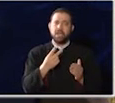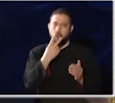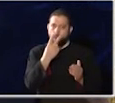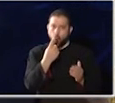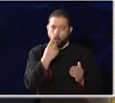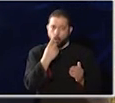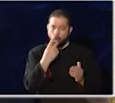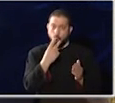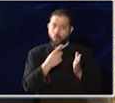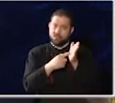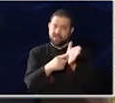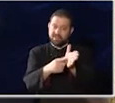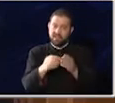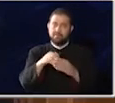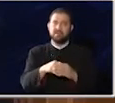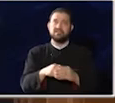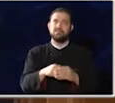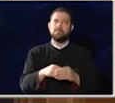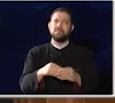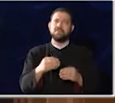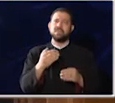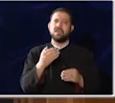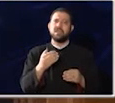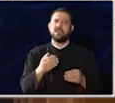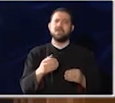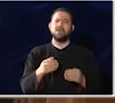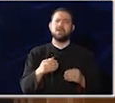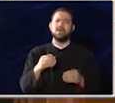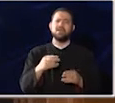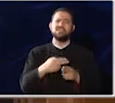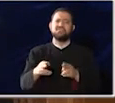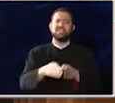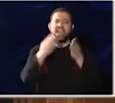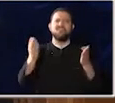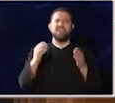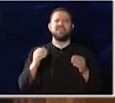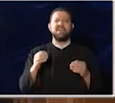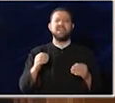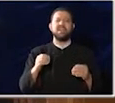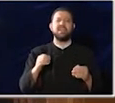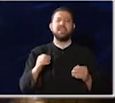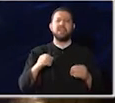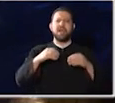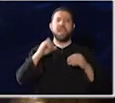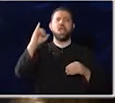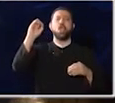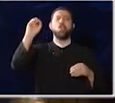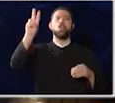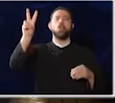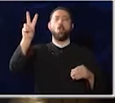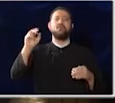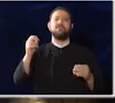în situația lui Iov. Este vorba mai degrabă despre prietenii săi, Elifaz, Bildad și